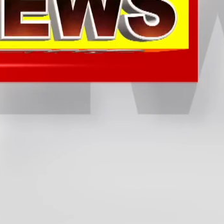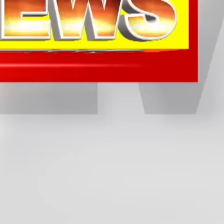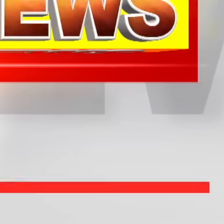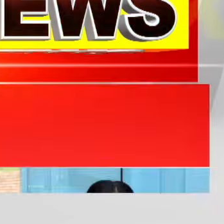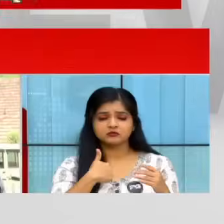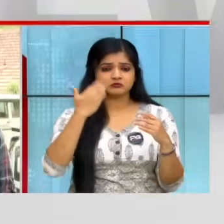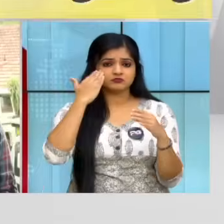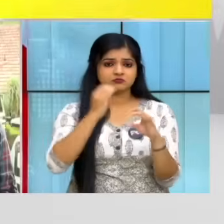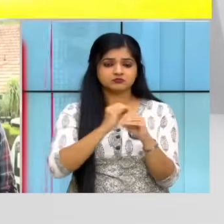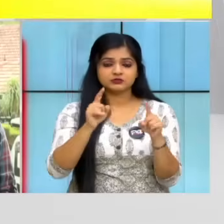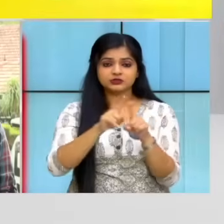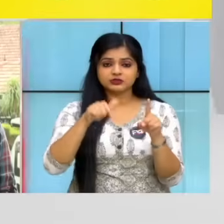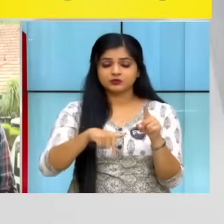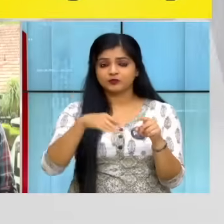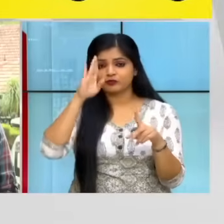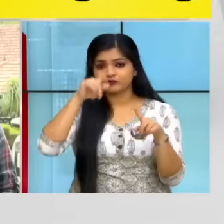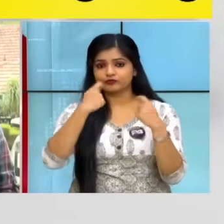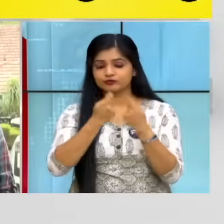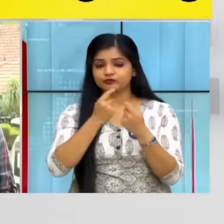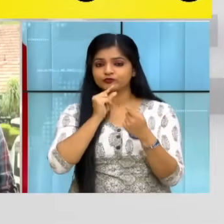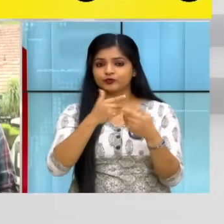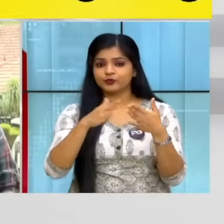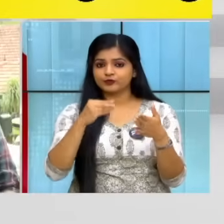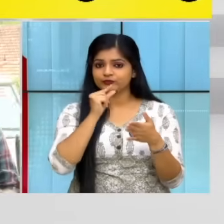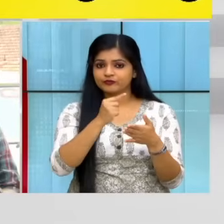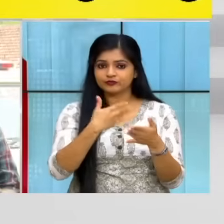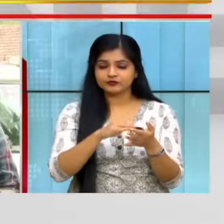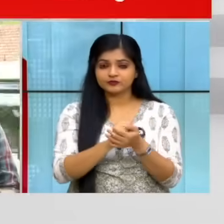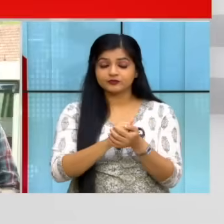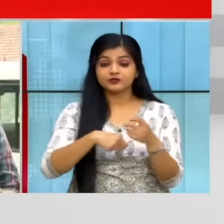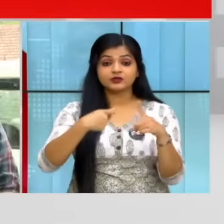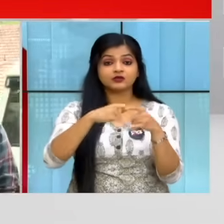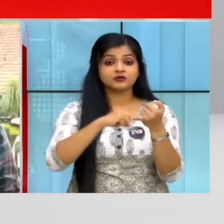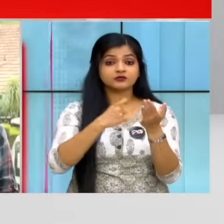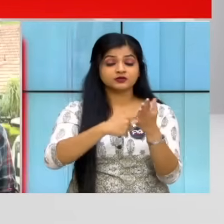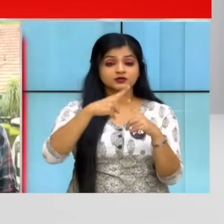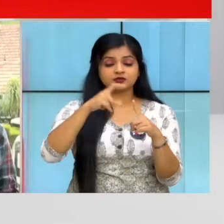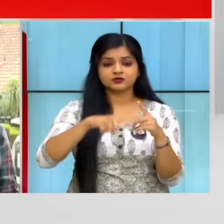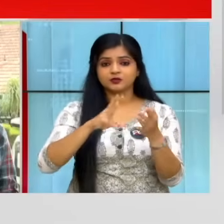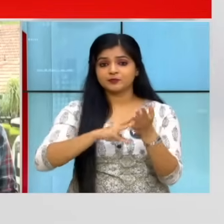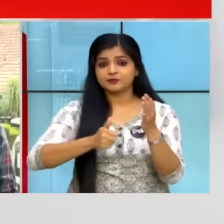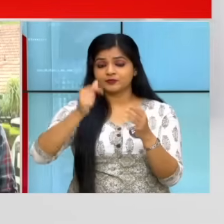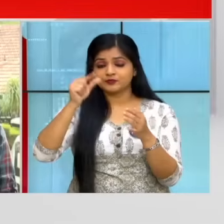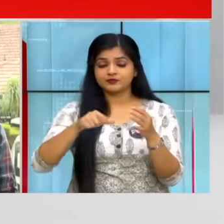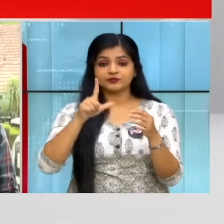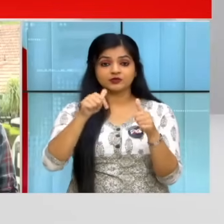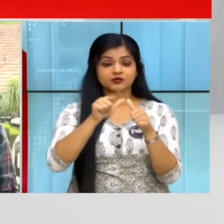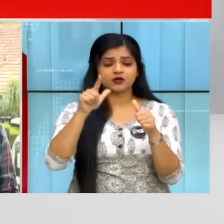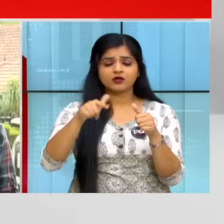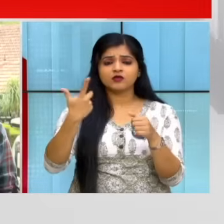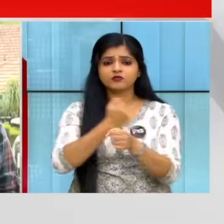എന്ന ഇവർ പോലീസിന് മൊഴി നൽകി. പിന്നാലെ ഈ KSRTCയുടെ സ്റ്റേഷൻ മാസ്റ്റർ ലാൽ സജീവിനെ വിട്ടയക്കുന്നില്ലെന്ന്